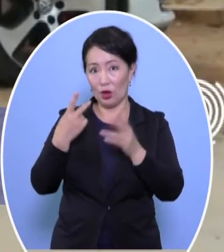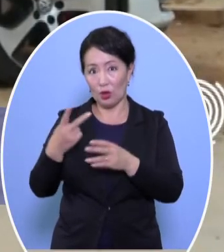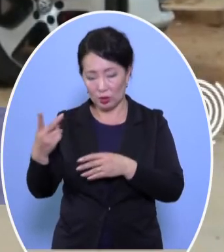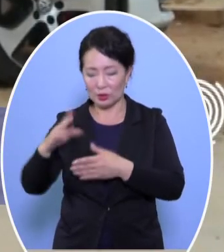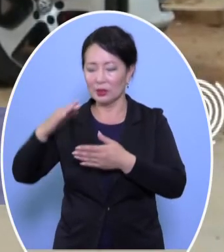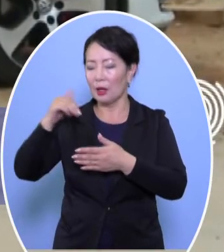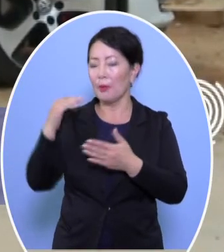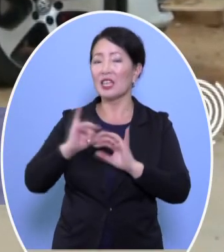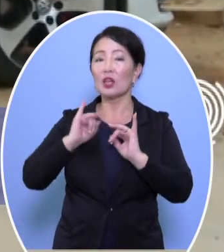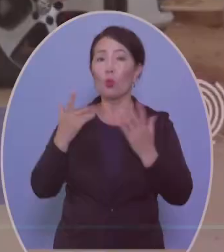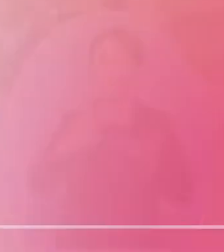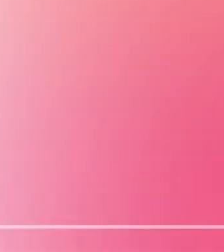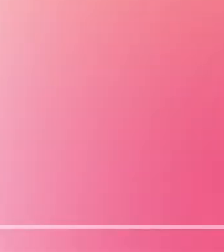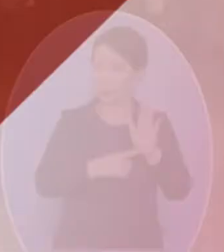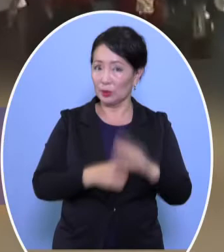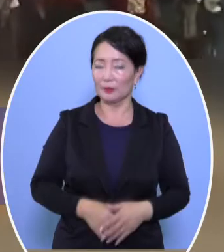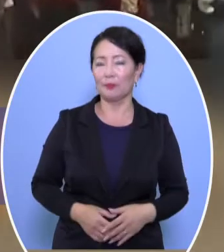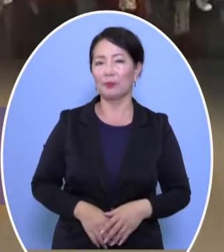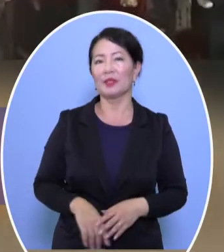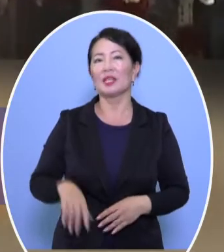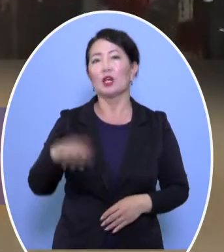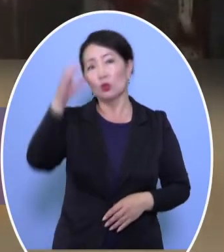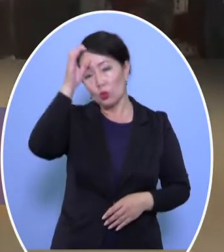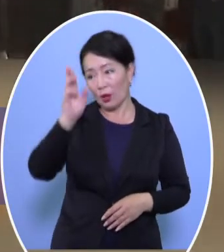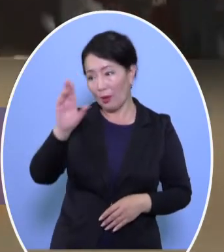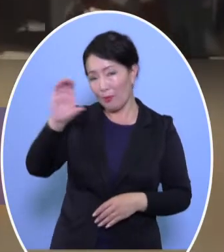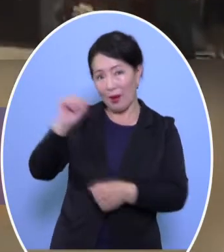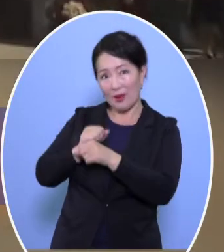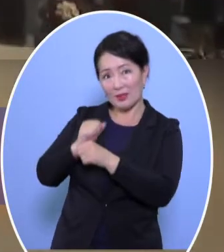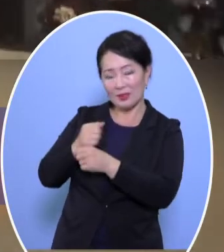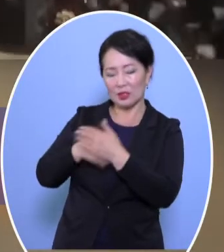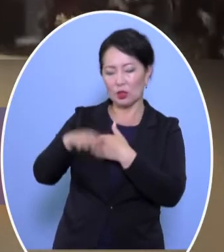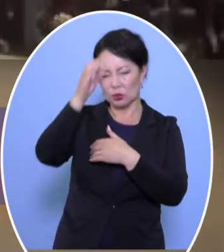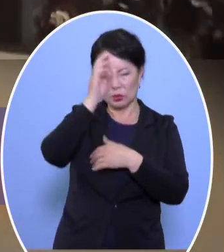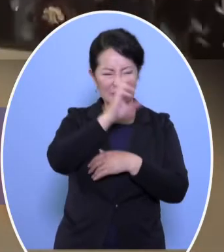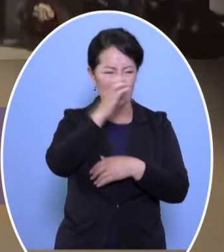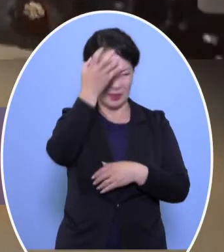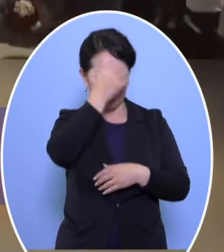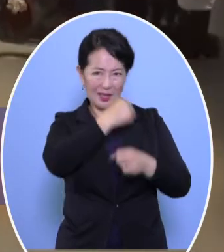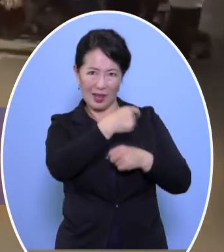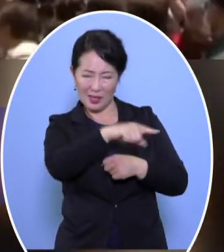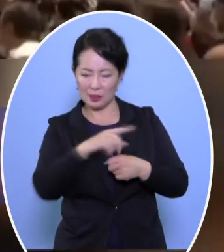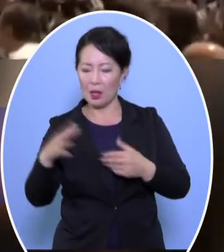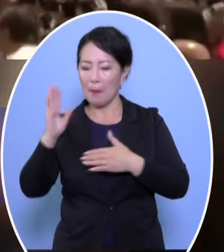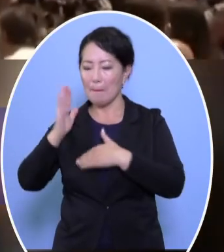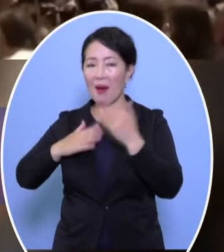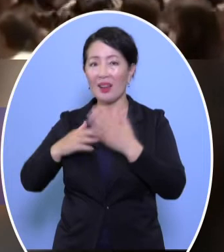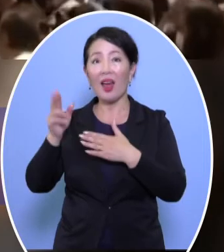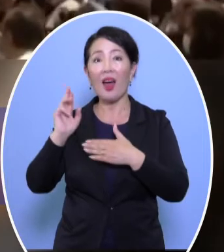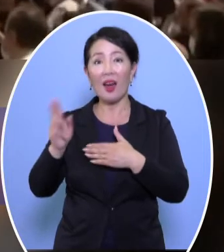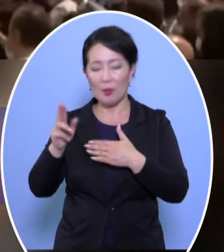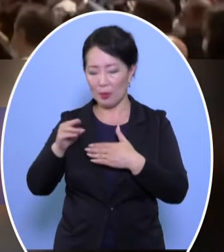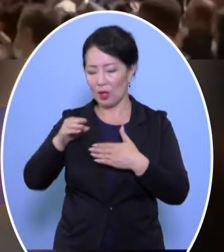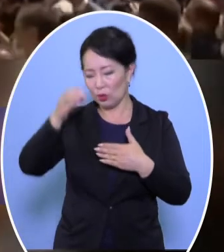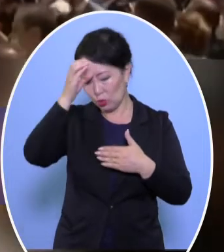гэхэд парламентод танилцуулахар болжээ. Siemens Mobility Turkey компани ажилтнууд Туркийн засгийн газрын албан тушаалтнуудад барилгын Colin компани